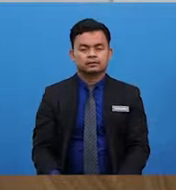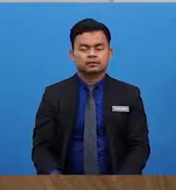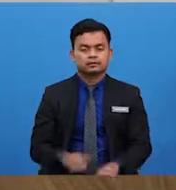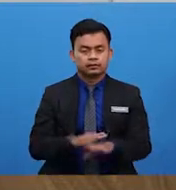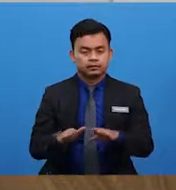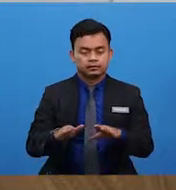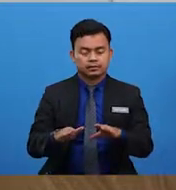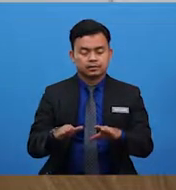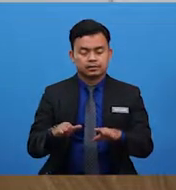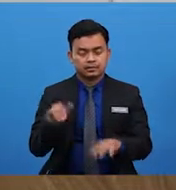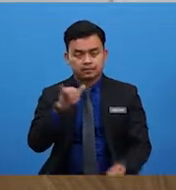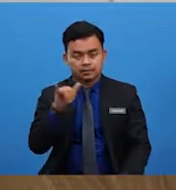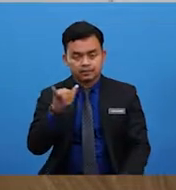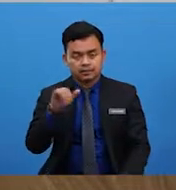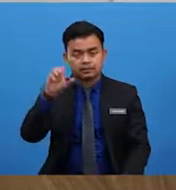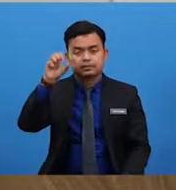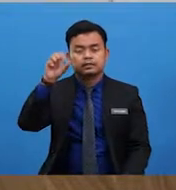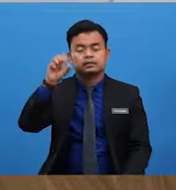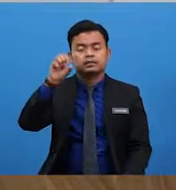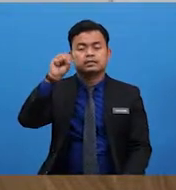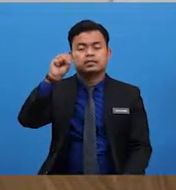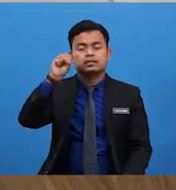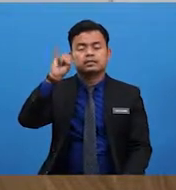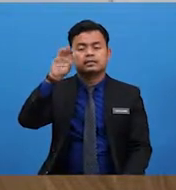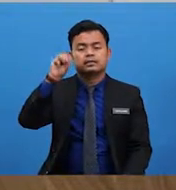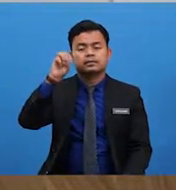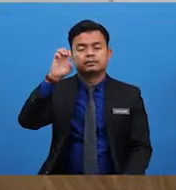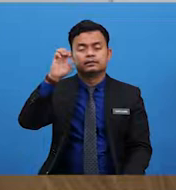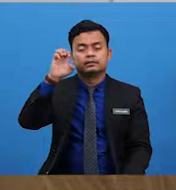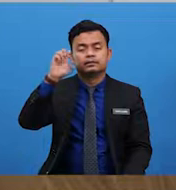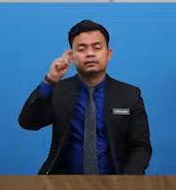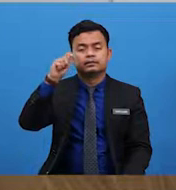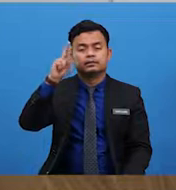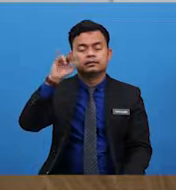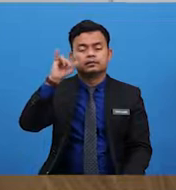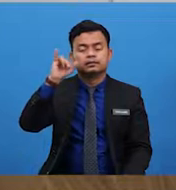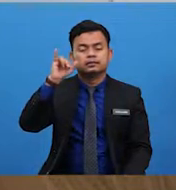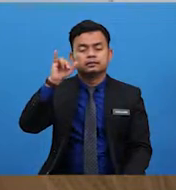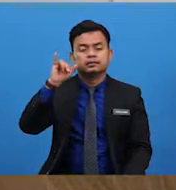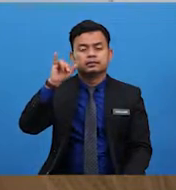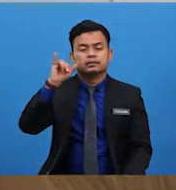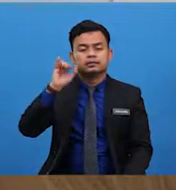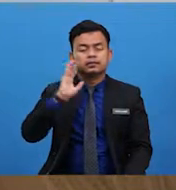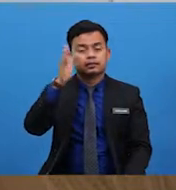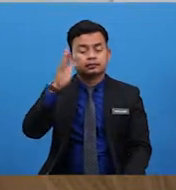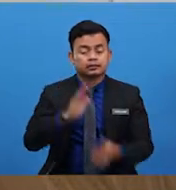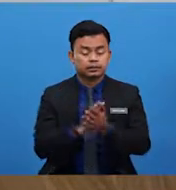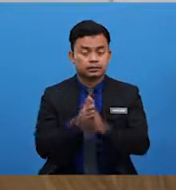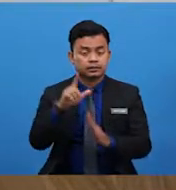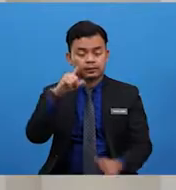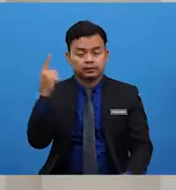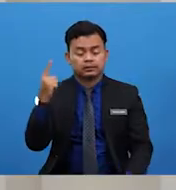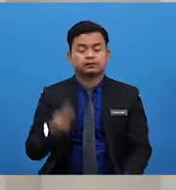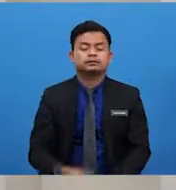diletakkan dalam kedudukan yang tidak samo kiri dan kananya masih seimbang tetapi pemberatan atau size dari segi